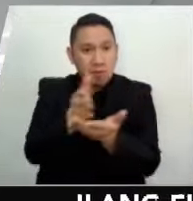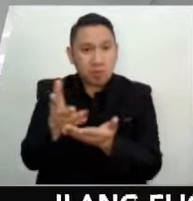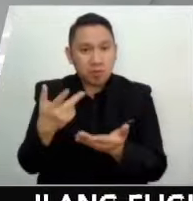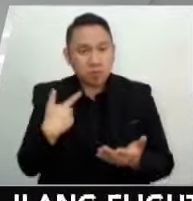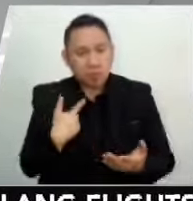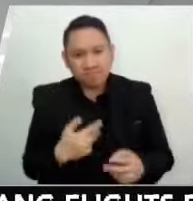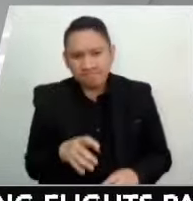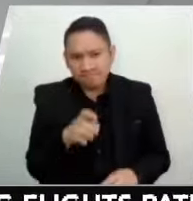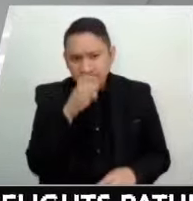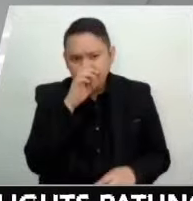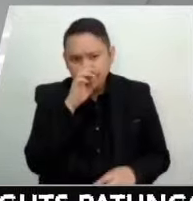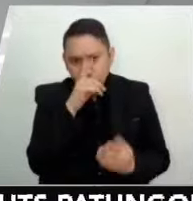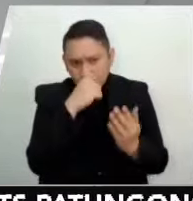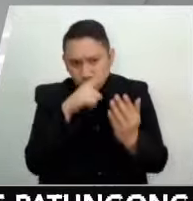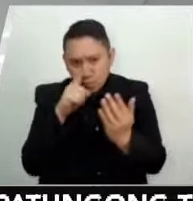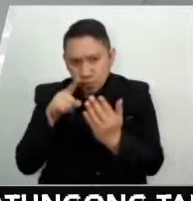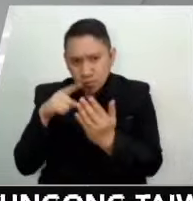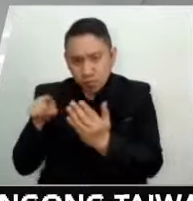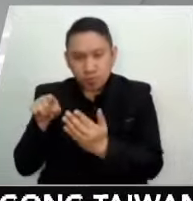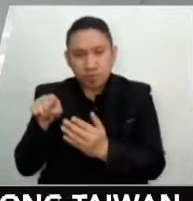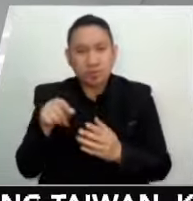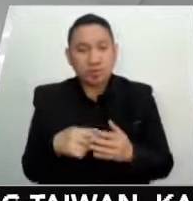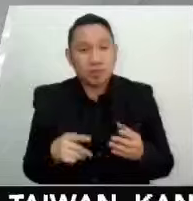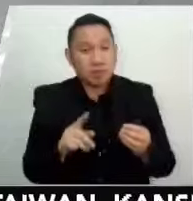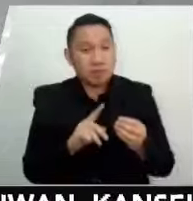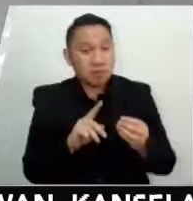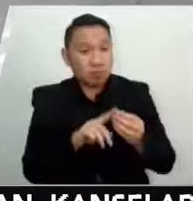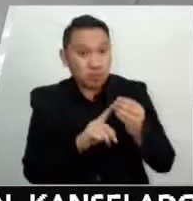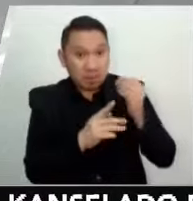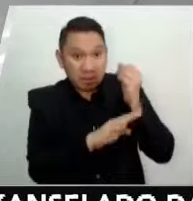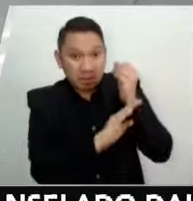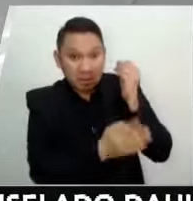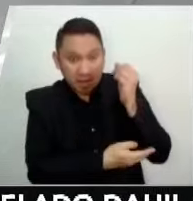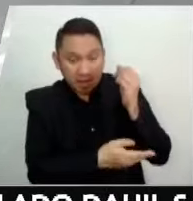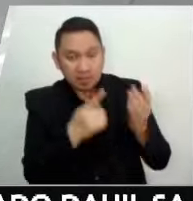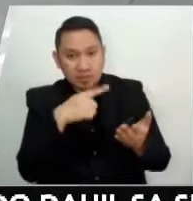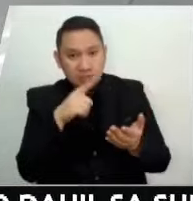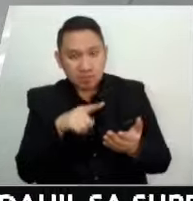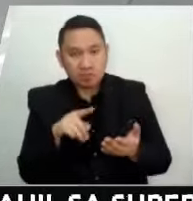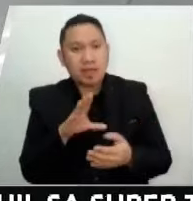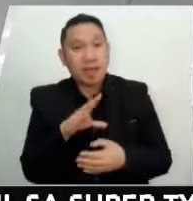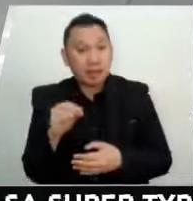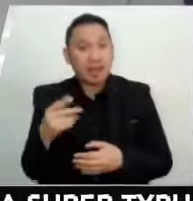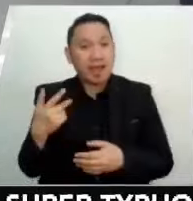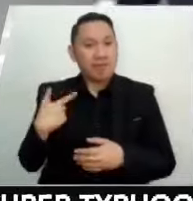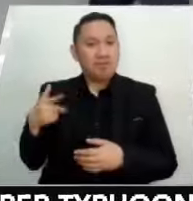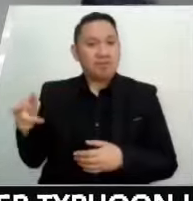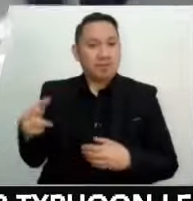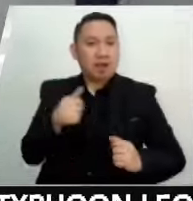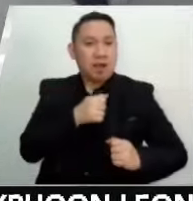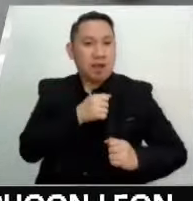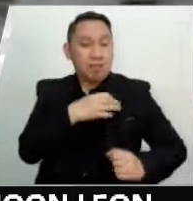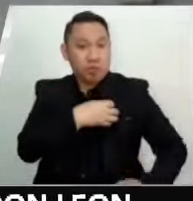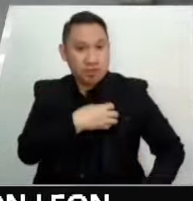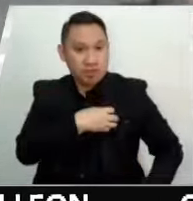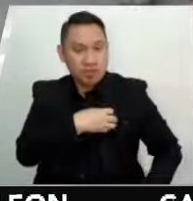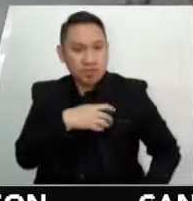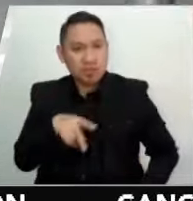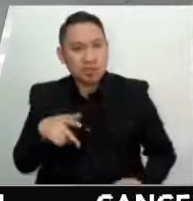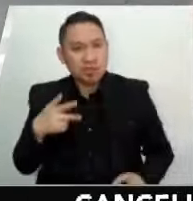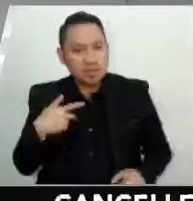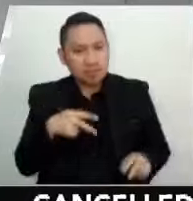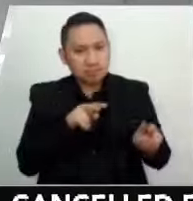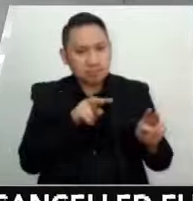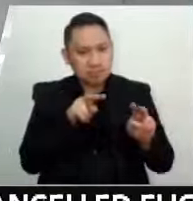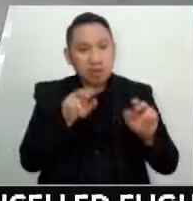sa mga bagahe ng mga pasahero ay meron ding police assistance desk at may mga nag-iikot ng mga police na maaring malapitan yung mga pasahero.